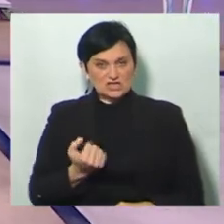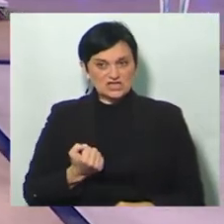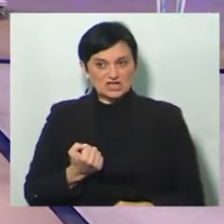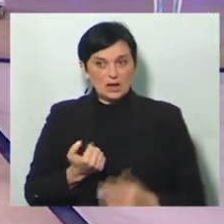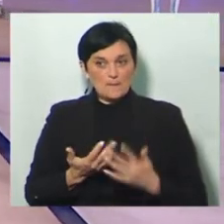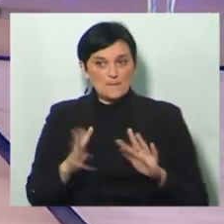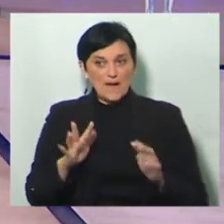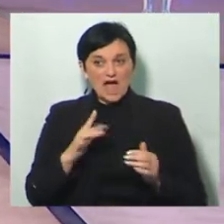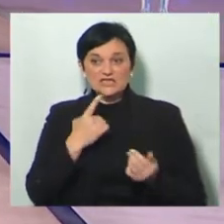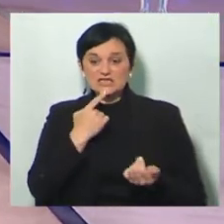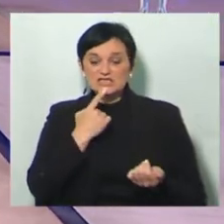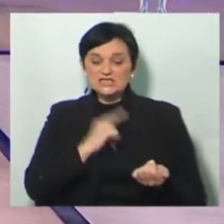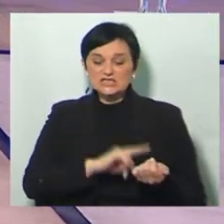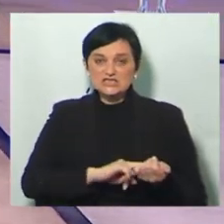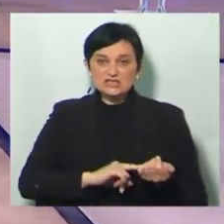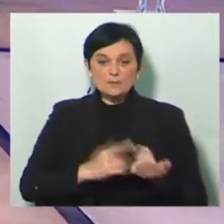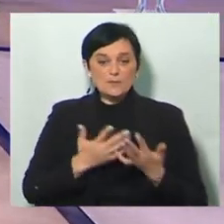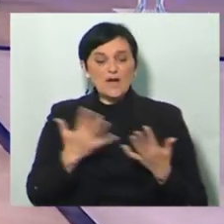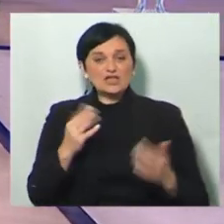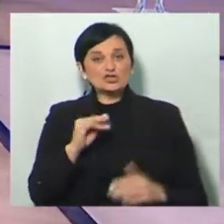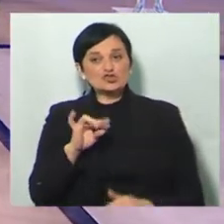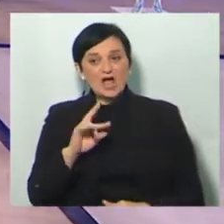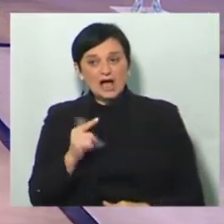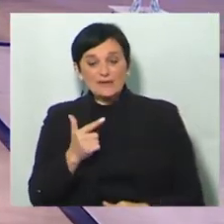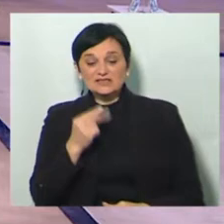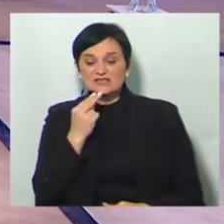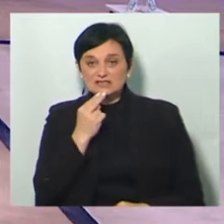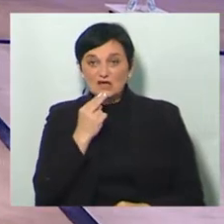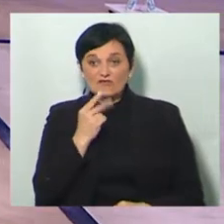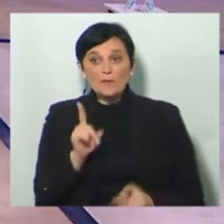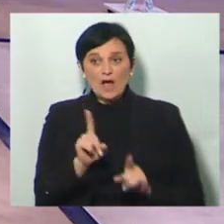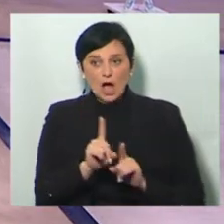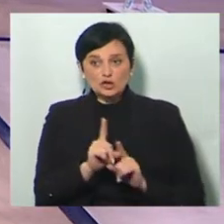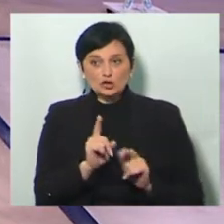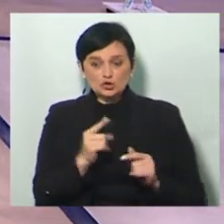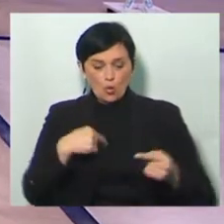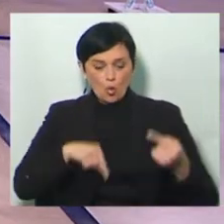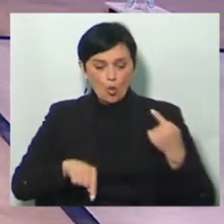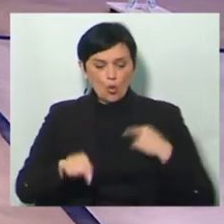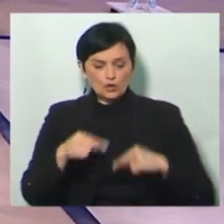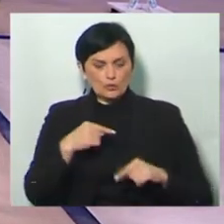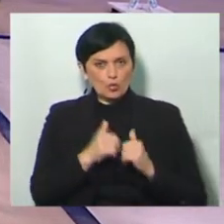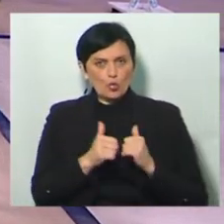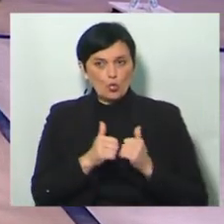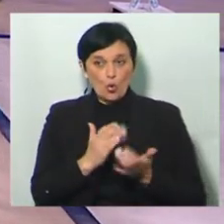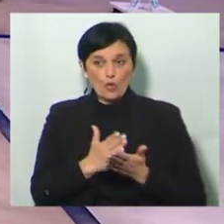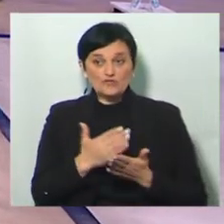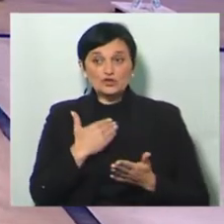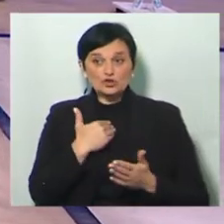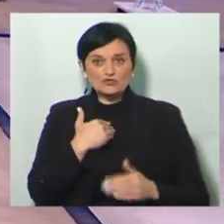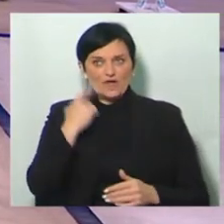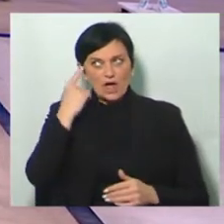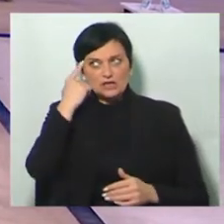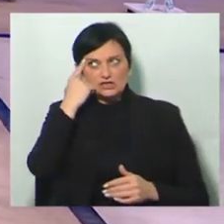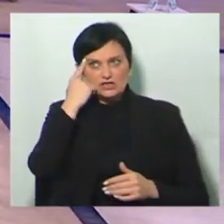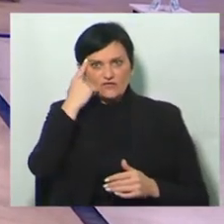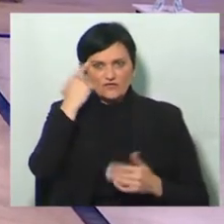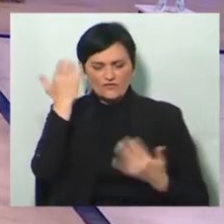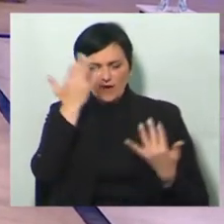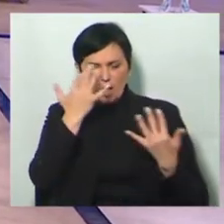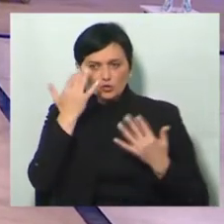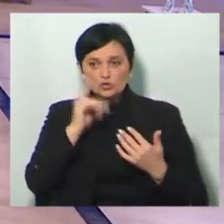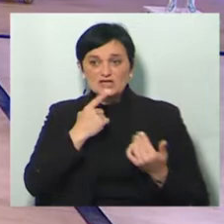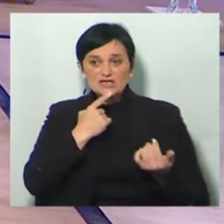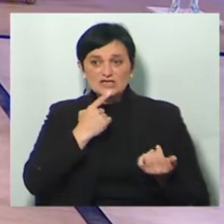მეტ სისხლს, ანუ მეც ჟანგბას და მეც საკვებ ნივთიერებას. Ასე იქცევა ყოველთვის ორგანიზმი, როდესაც ჩვენ ვაზროვნებთ, ეს იმას ნიშნავს,